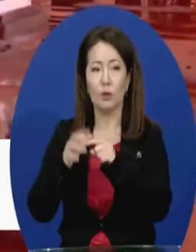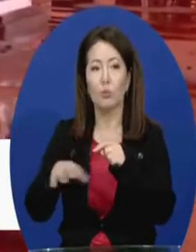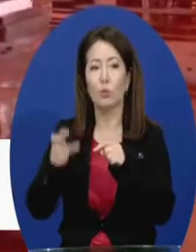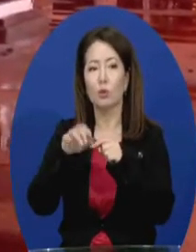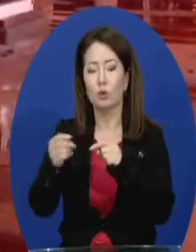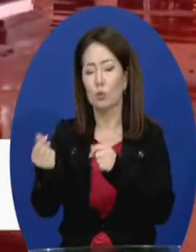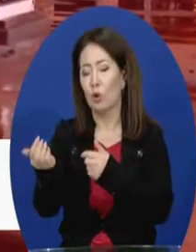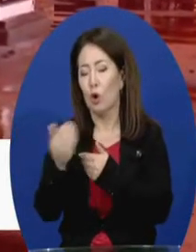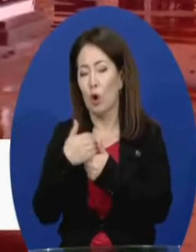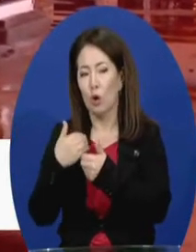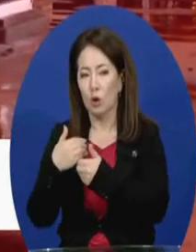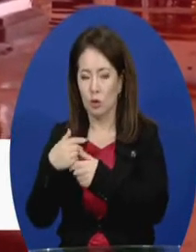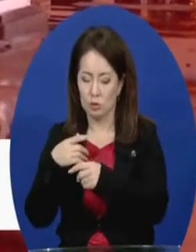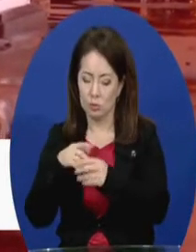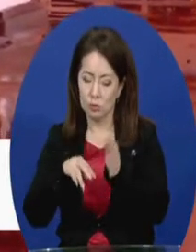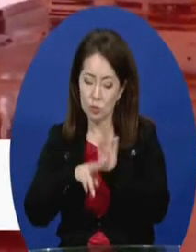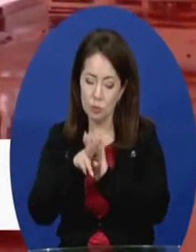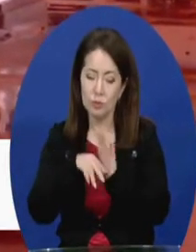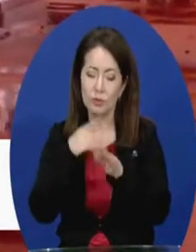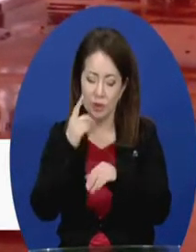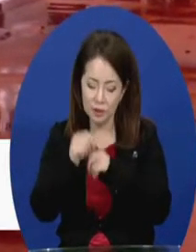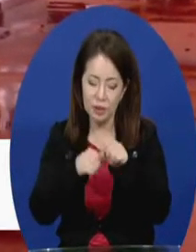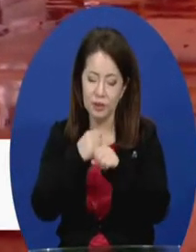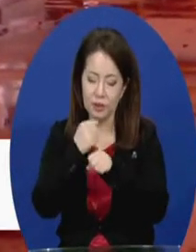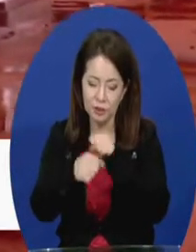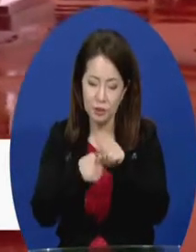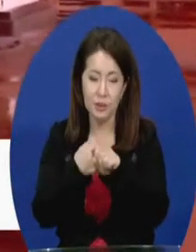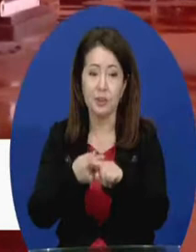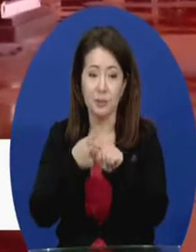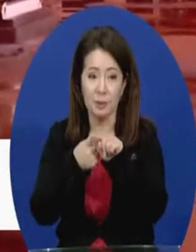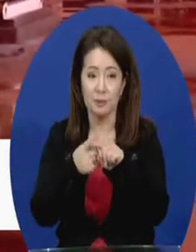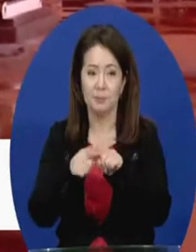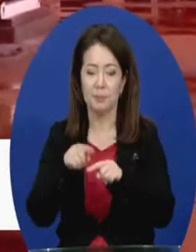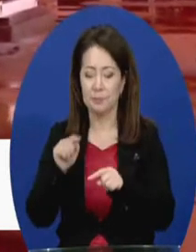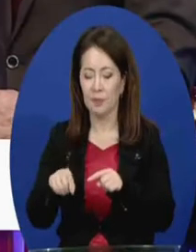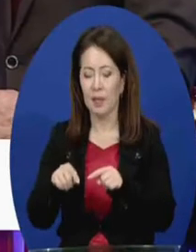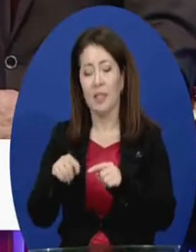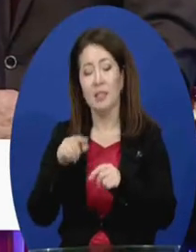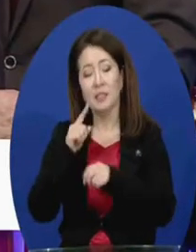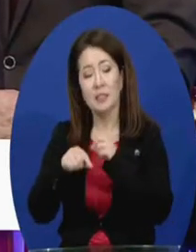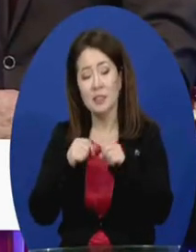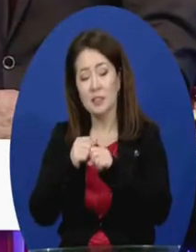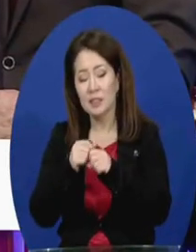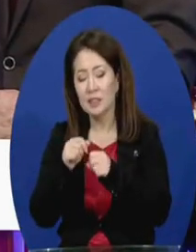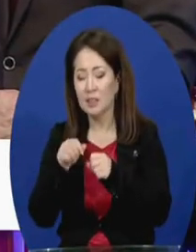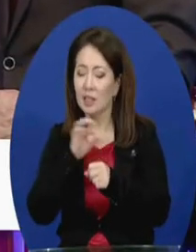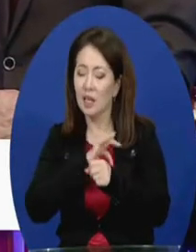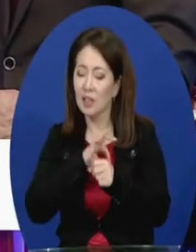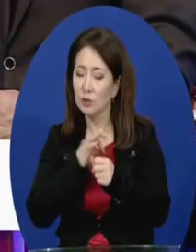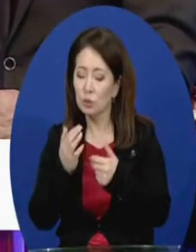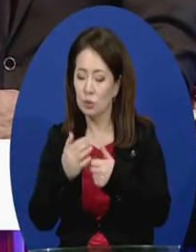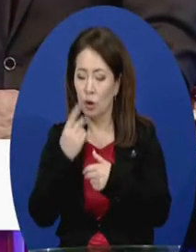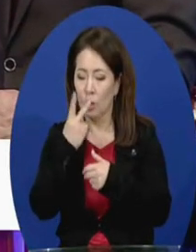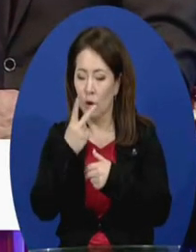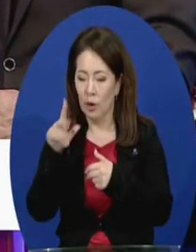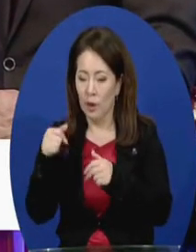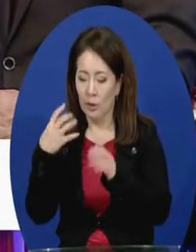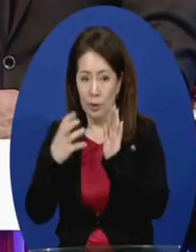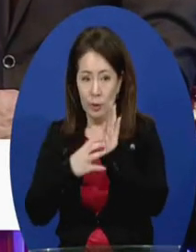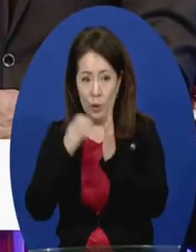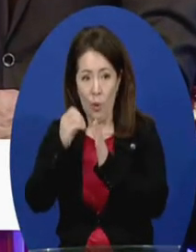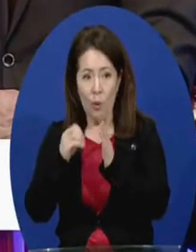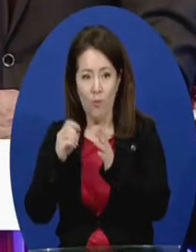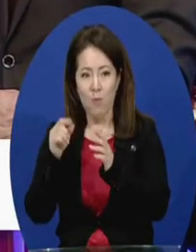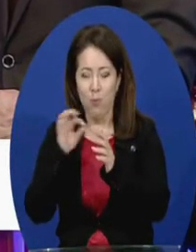бусад одоо орлого их усрууд бол жилээс жил нэмэгдэнэ. Энэ бол жилийн хаяраар буюу дотоодын төслийн өөрийн өгөөж нь